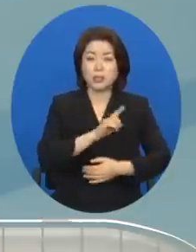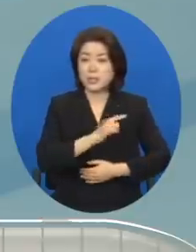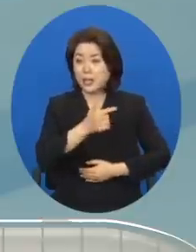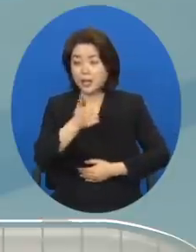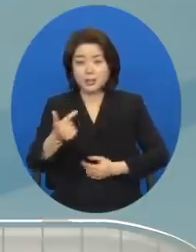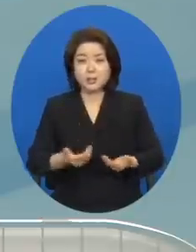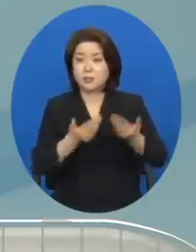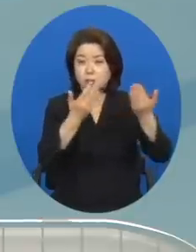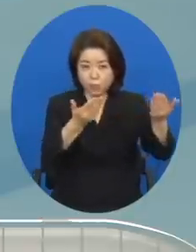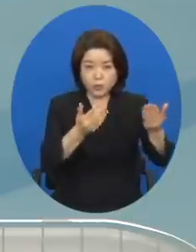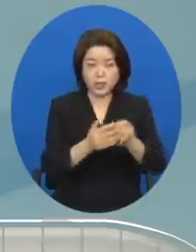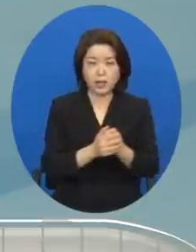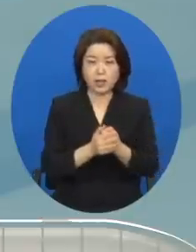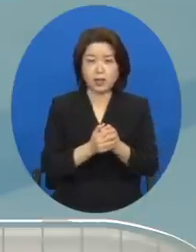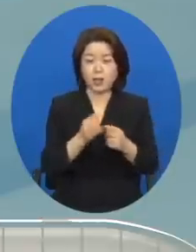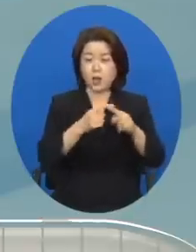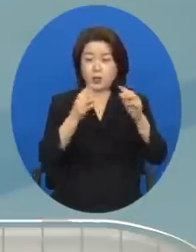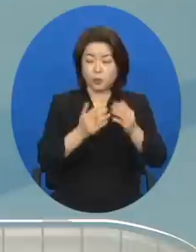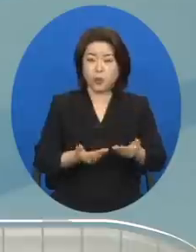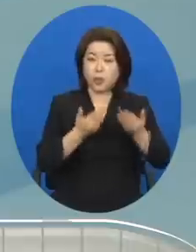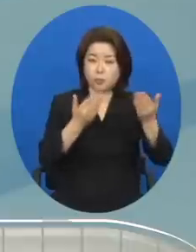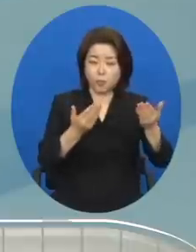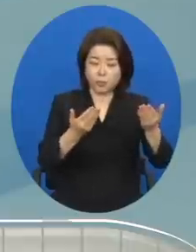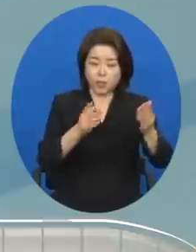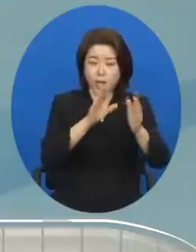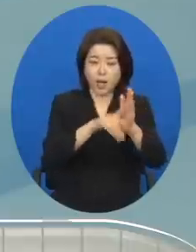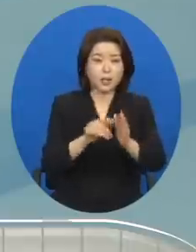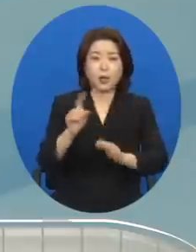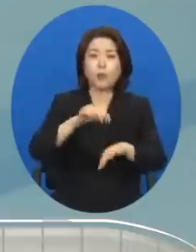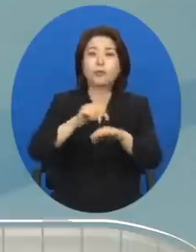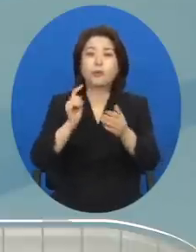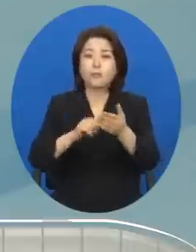봉사냐? 교회 봉사를 하려면 어떤 마음으로 해야 되냐?